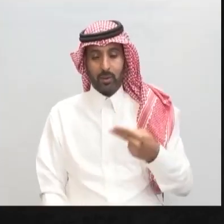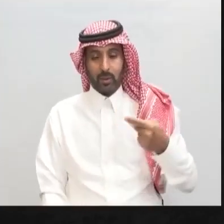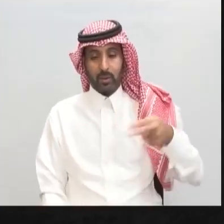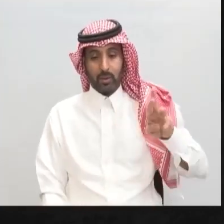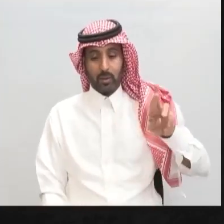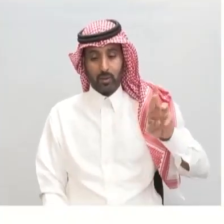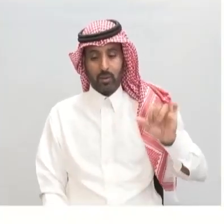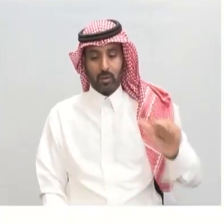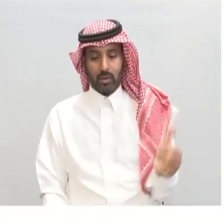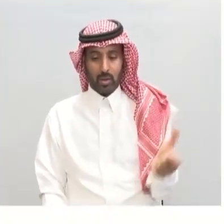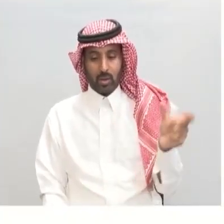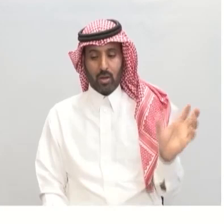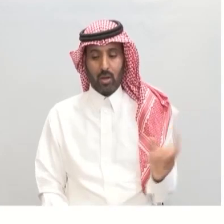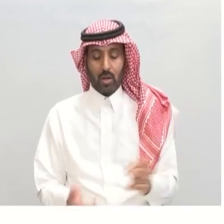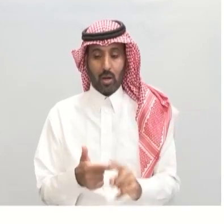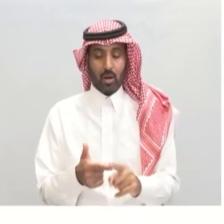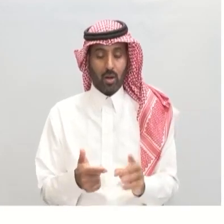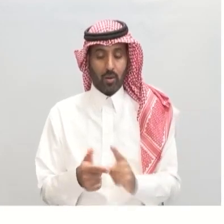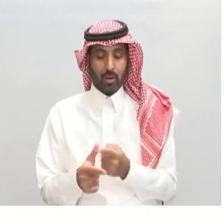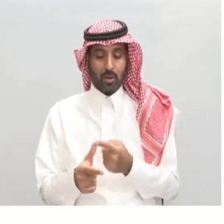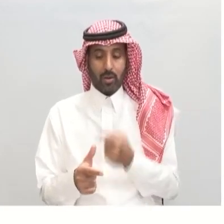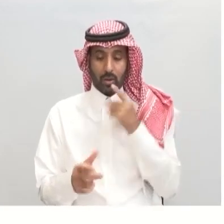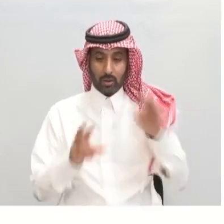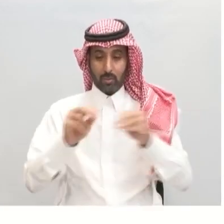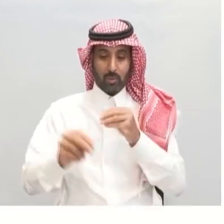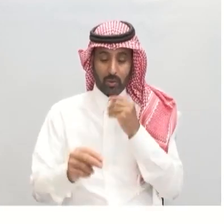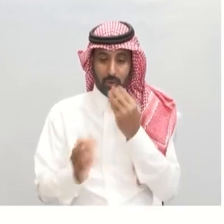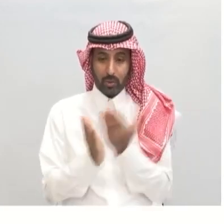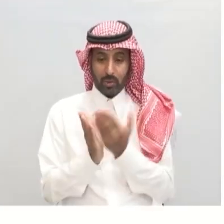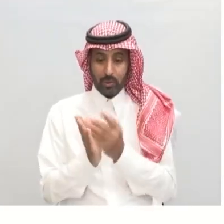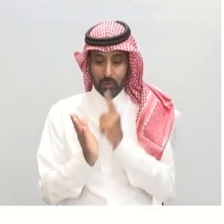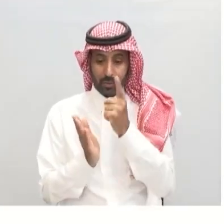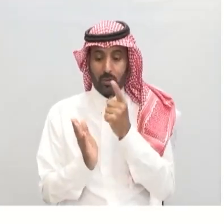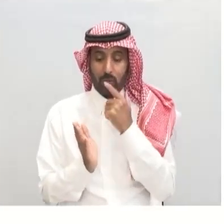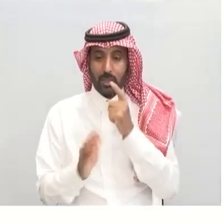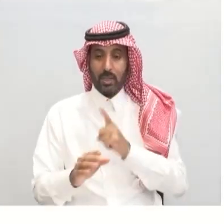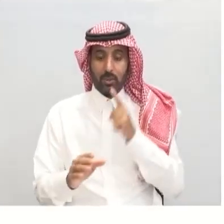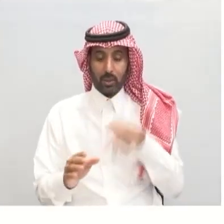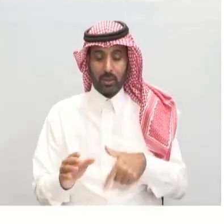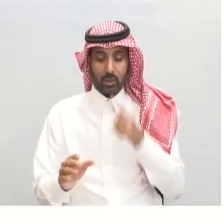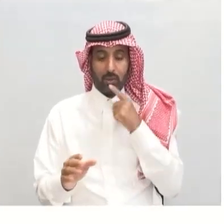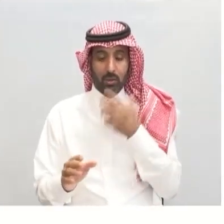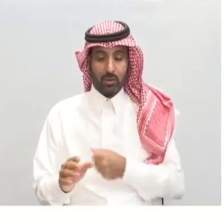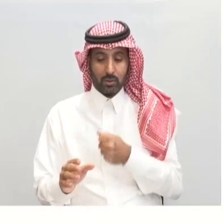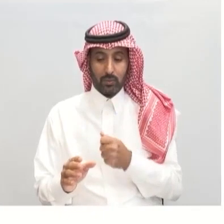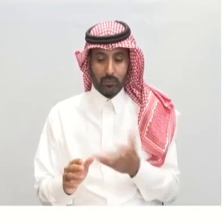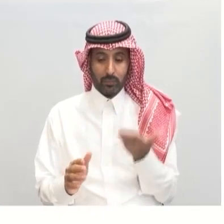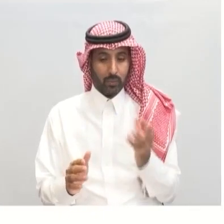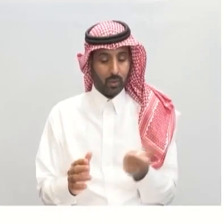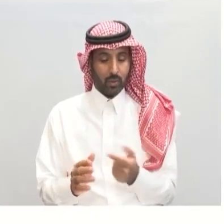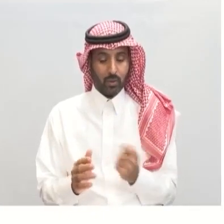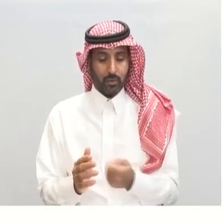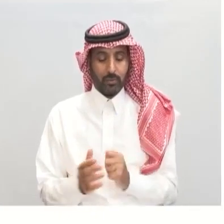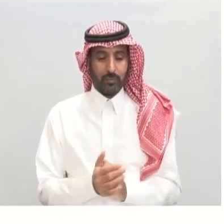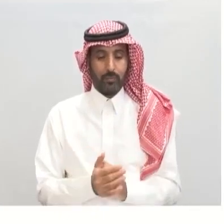عثمان اولا المرحله الاولى جمع القران في عهد النبي صلى الله عليه وسلم الذي هو الكتابه والتدوين في